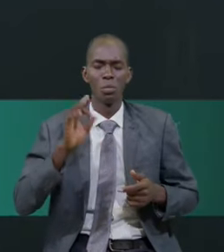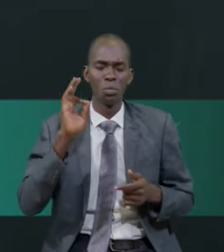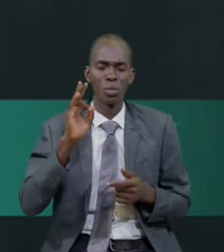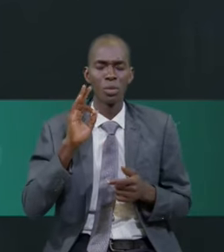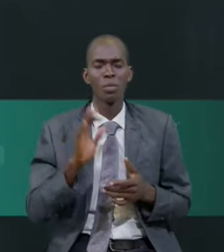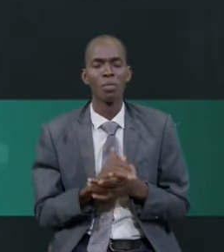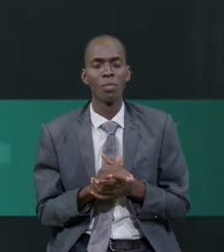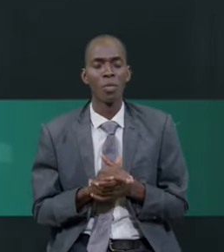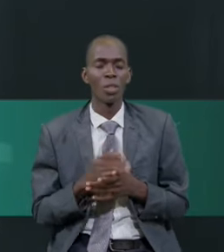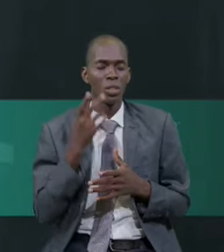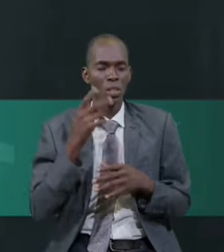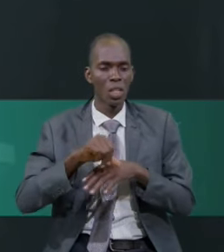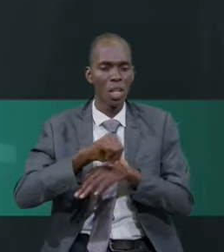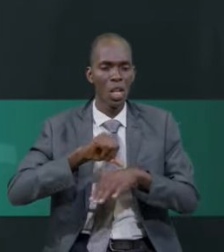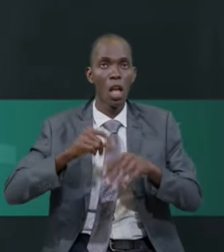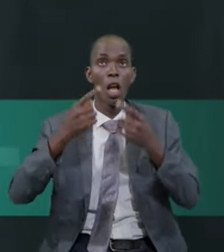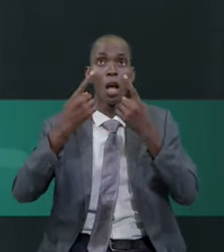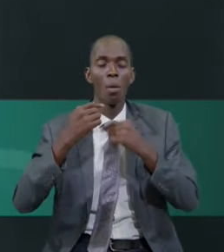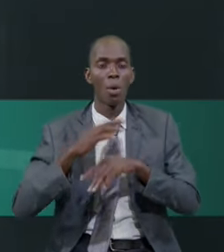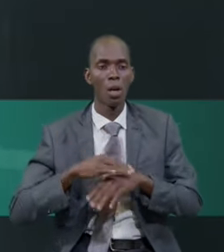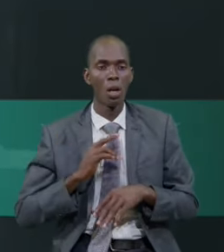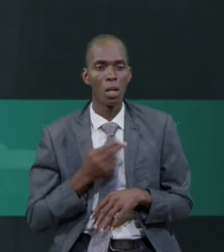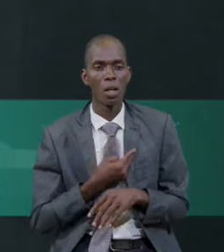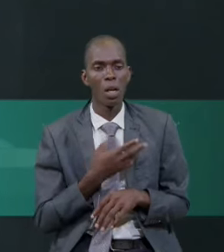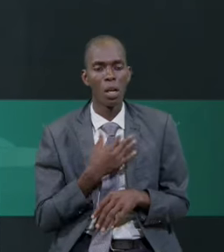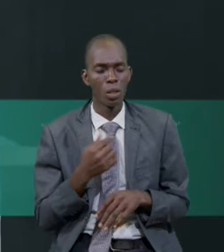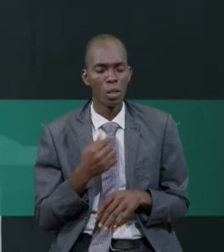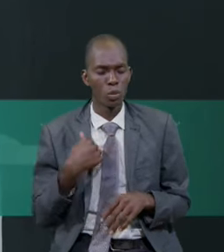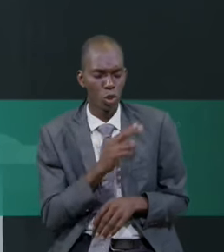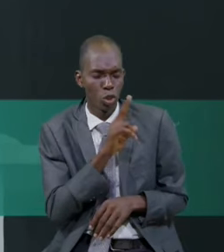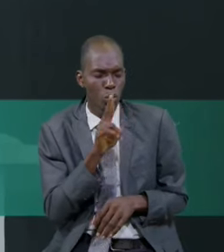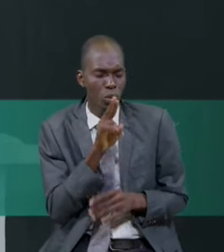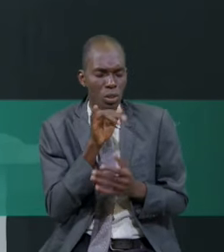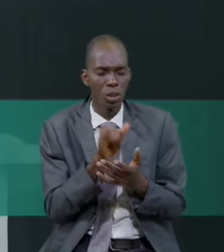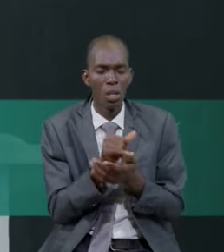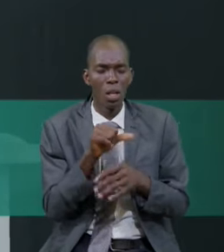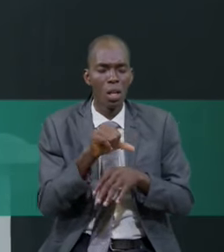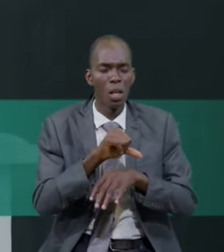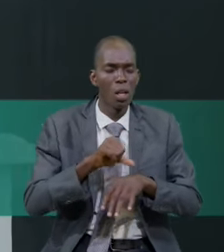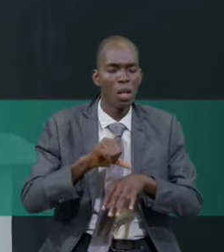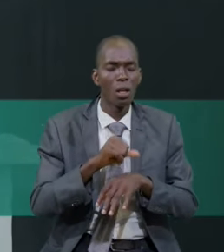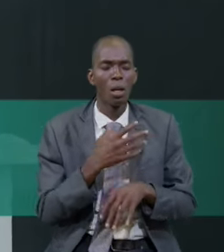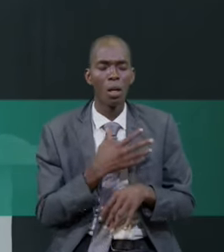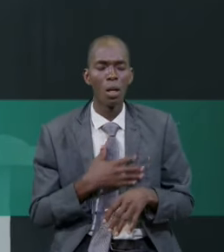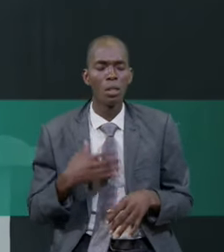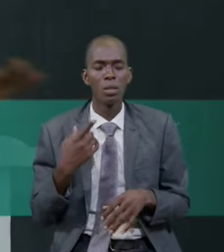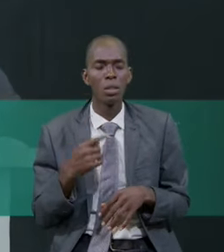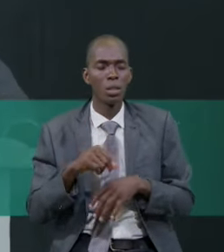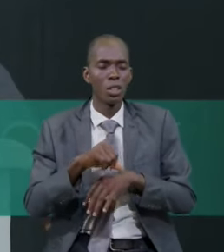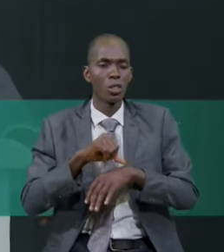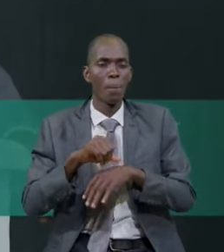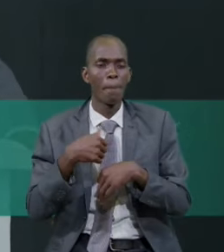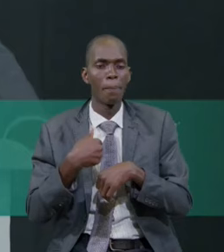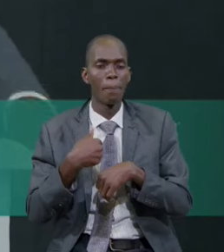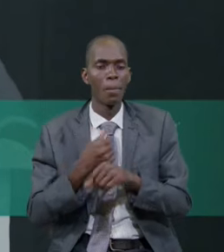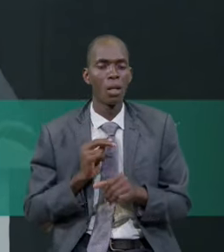L'onction vient sur nous et nous utilisons cette onction et l'onction nous